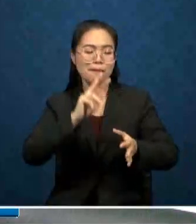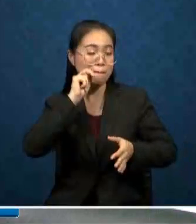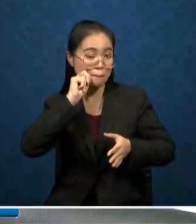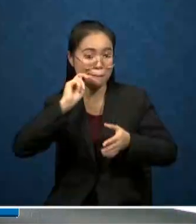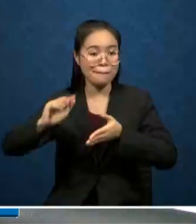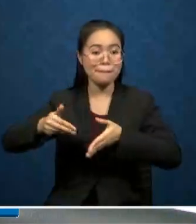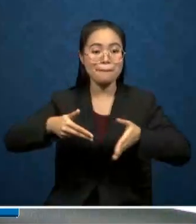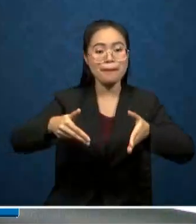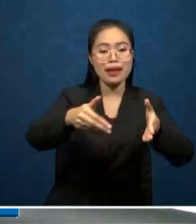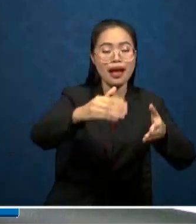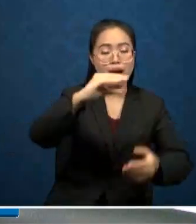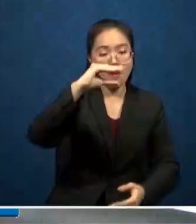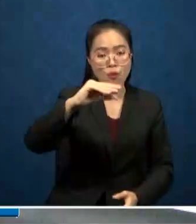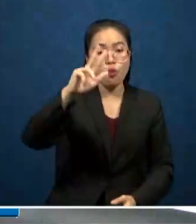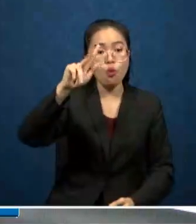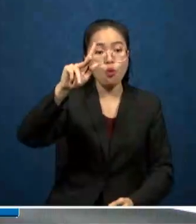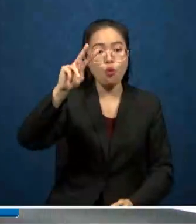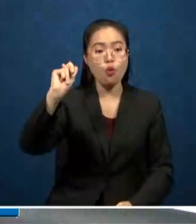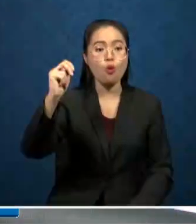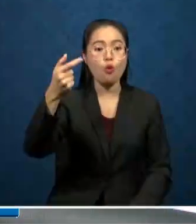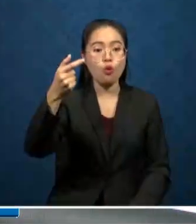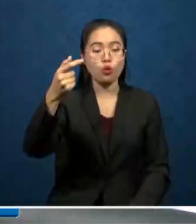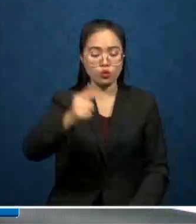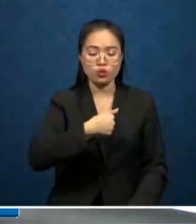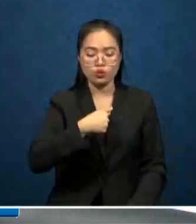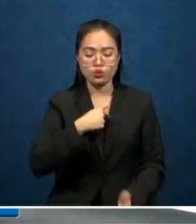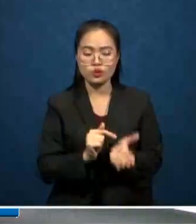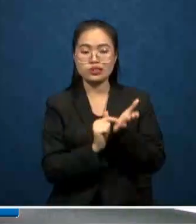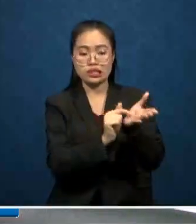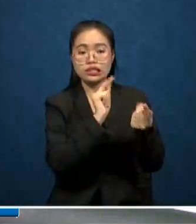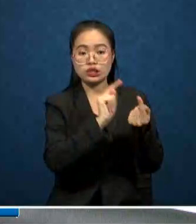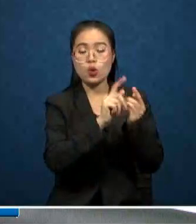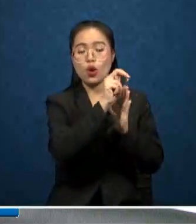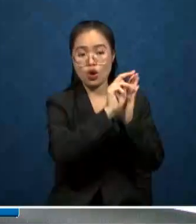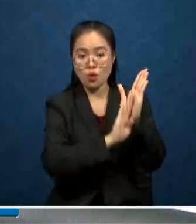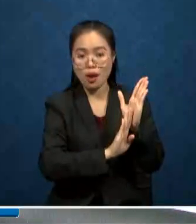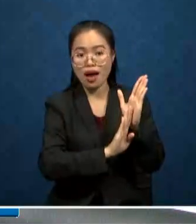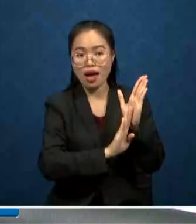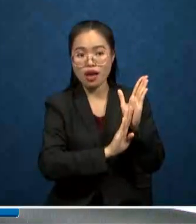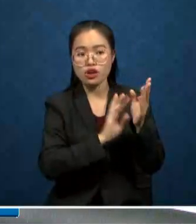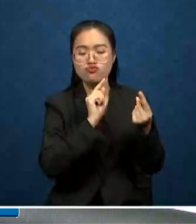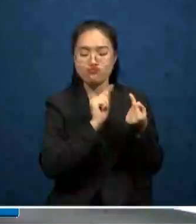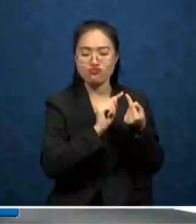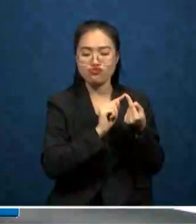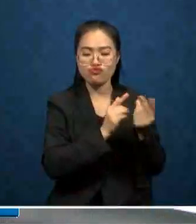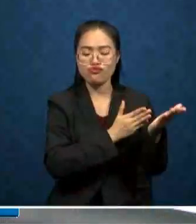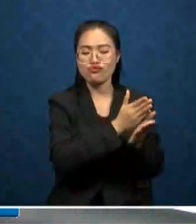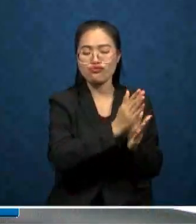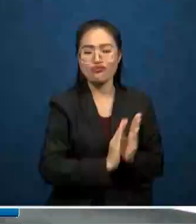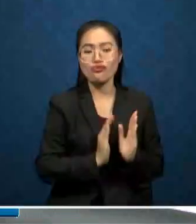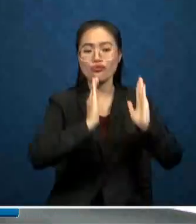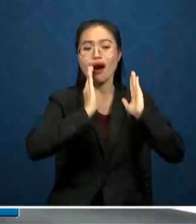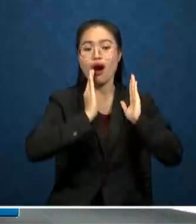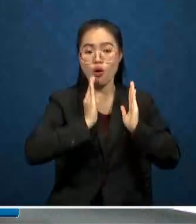ในประเด็นของดิฉันนั้นในเรื่องข้อเสนอเชิงนโยบายนะคะในเรื่องของทรัพยากรมนุษย์เพราะว่าทรัพยากร